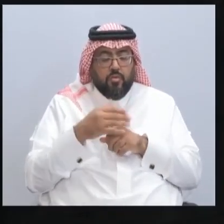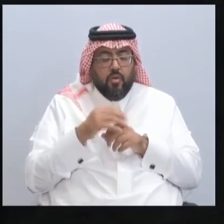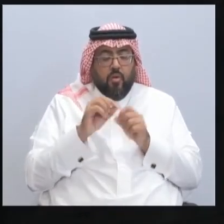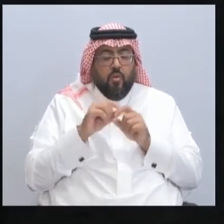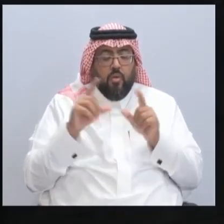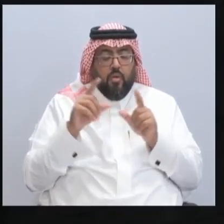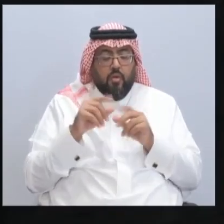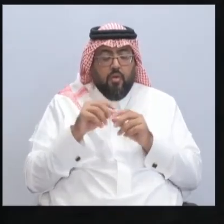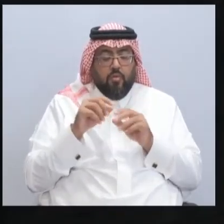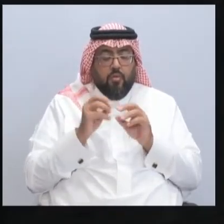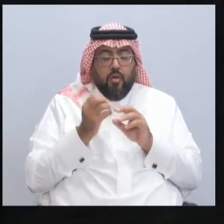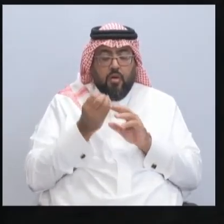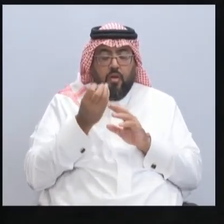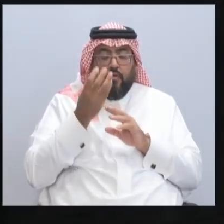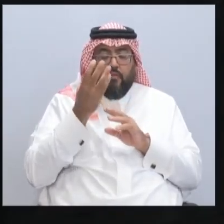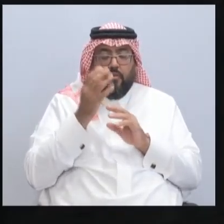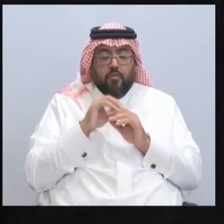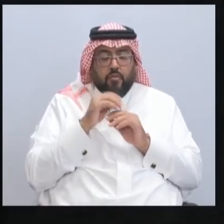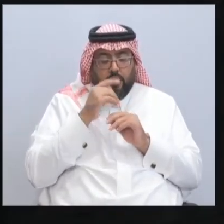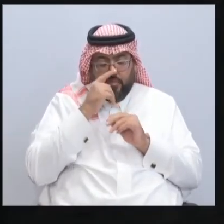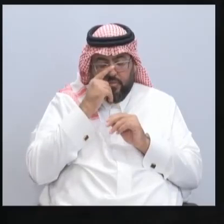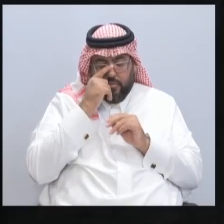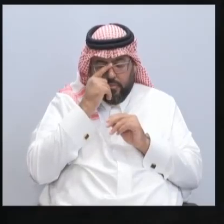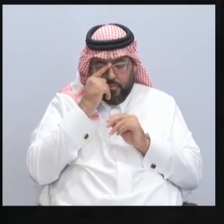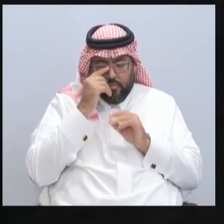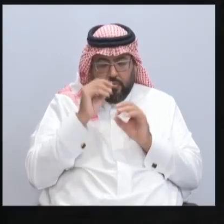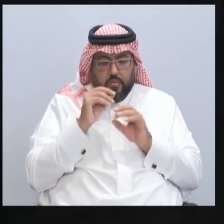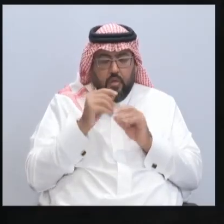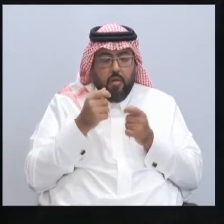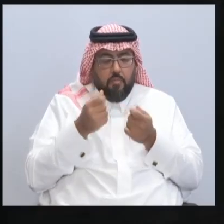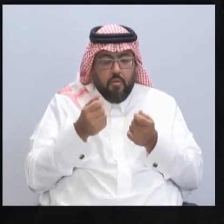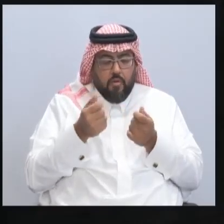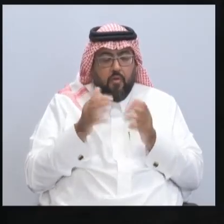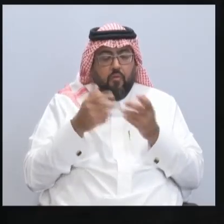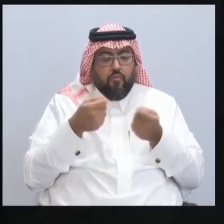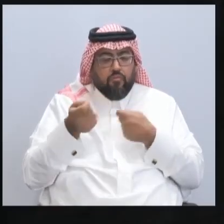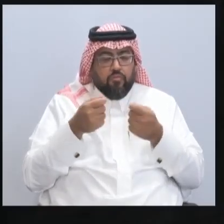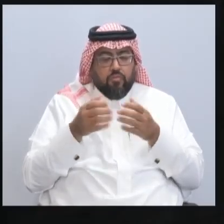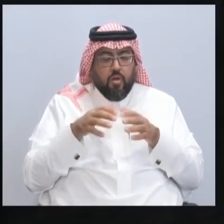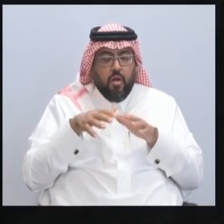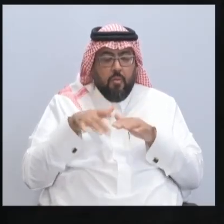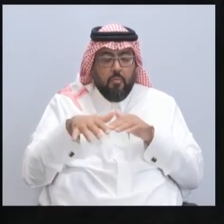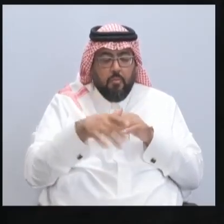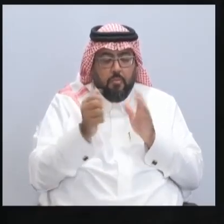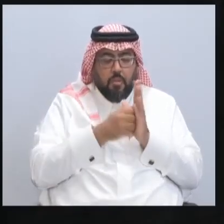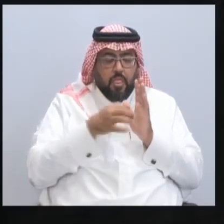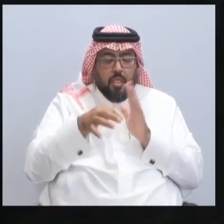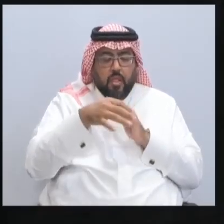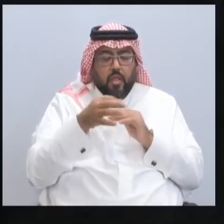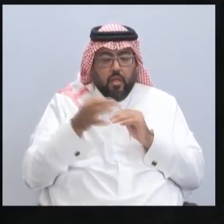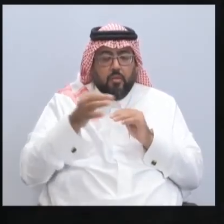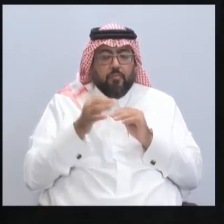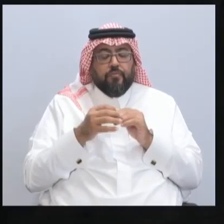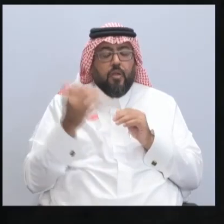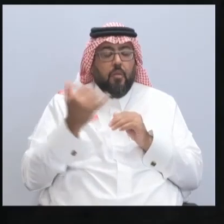ظهور النفط وتحسن الحاله الاقتصاديه للسكان المناطق الساحليه